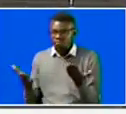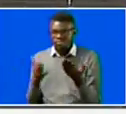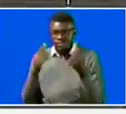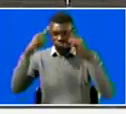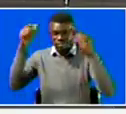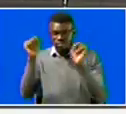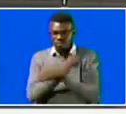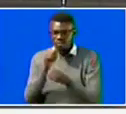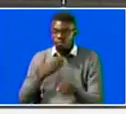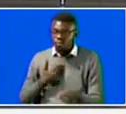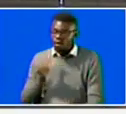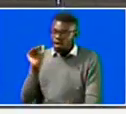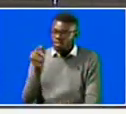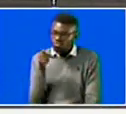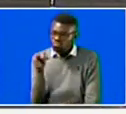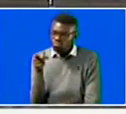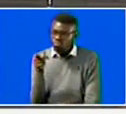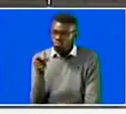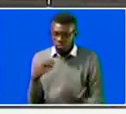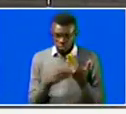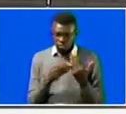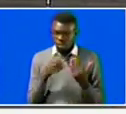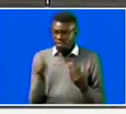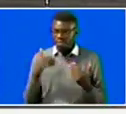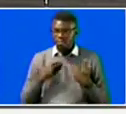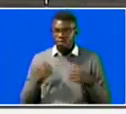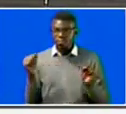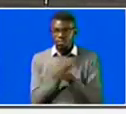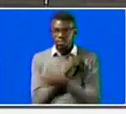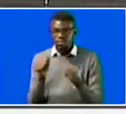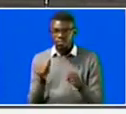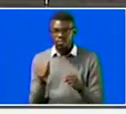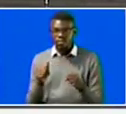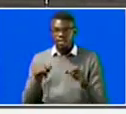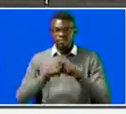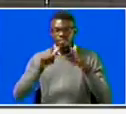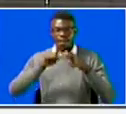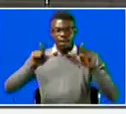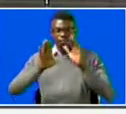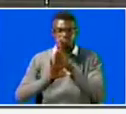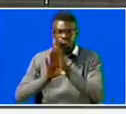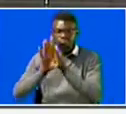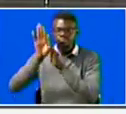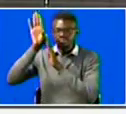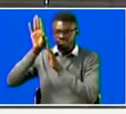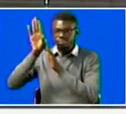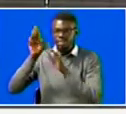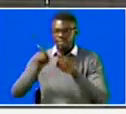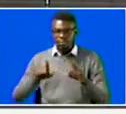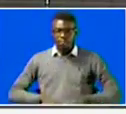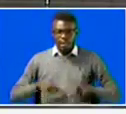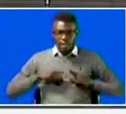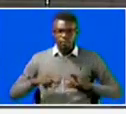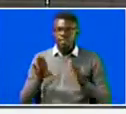utaenda ulizwe. Mimi nataka kuwa uwezi kuiga wale jamaa because unaona vile language ina evolve na does it street life vile ina evolve.